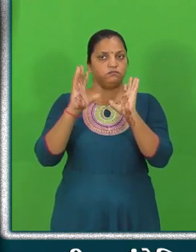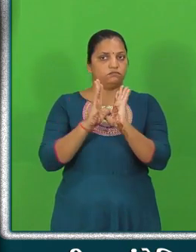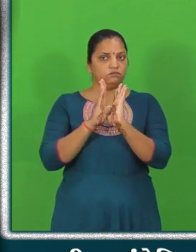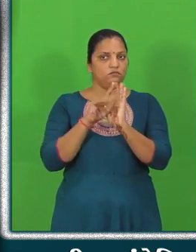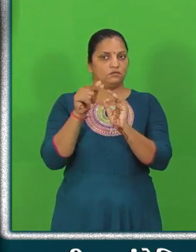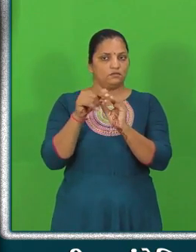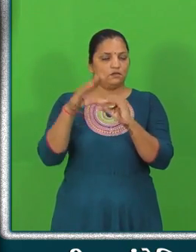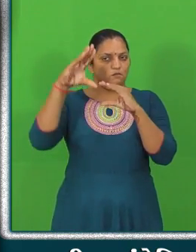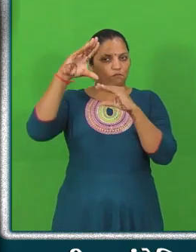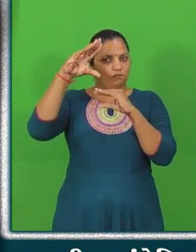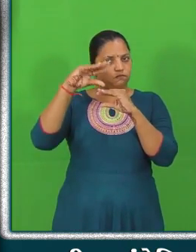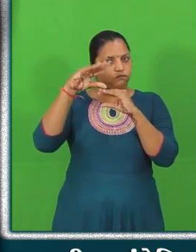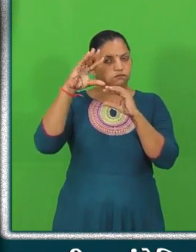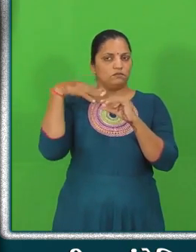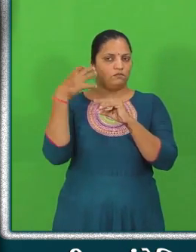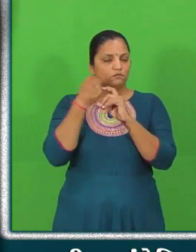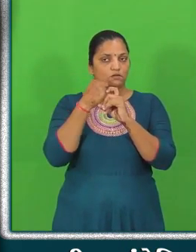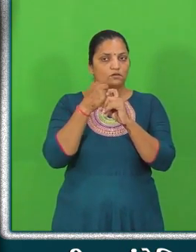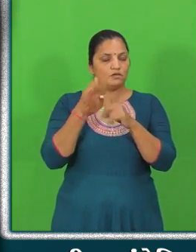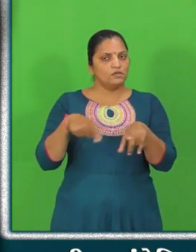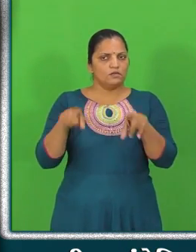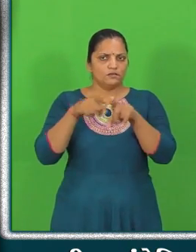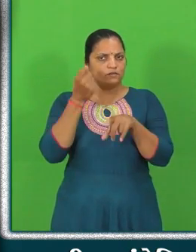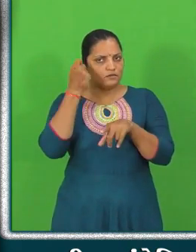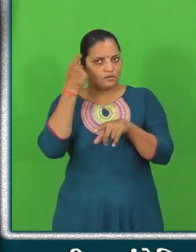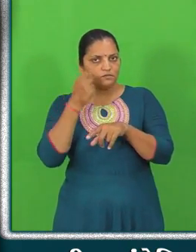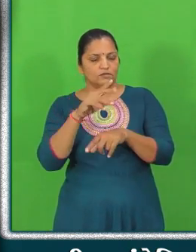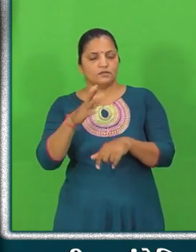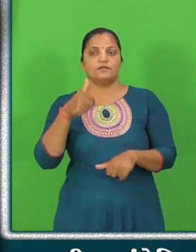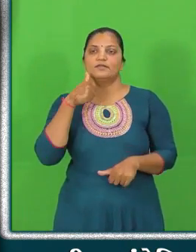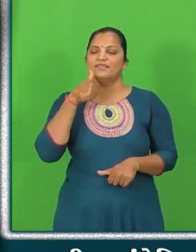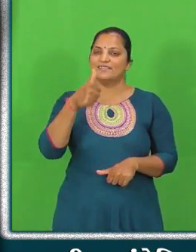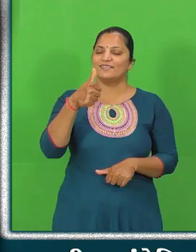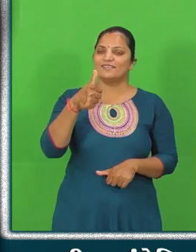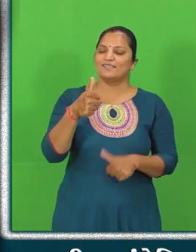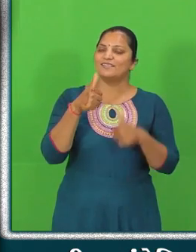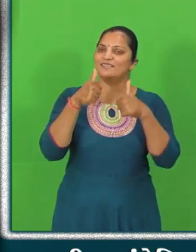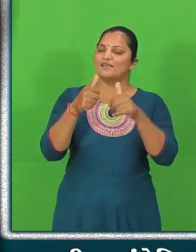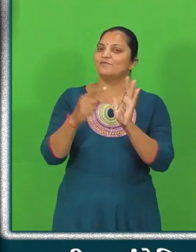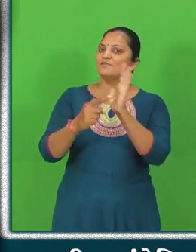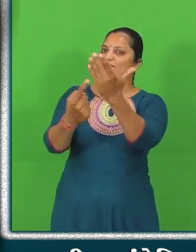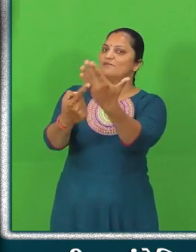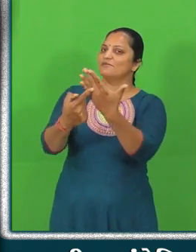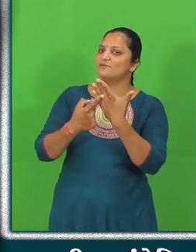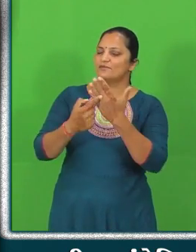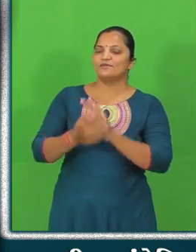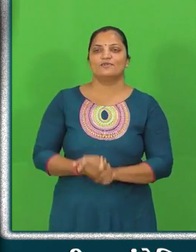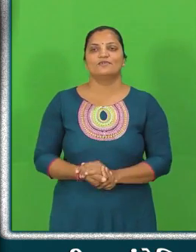એ આપણને કેટલું ઘણું નાનું મળ્યું છે. સમજ પડી ગઈ હશે? સમજ પડી હોય તો એક થમ્સઅપ આપી દો ફટાફટ.